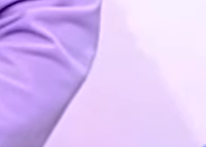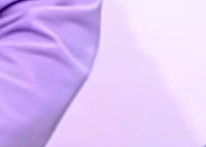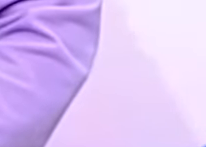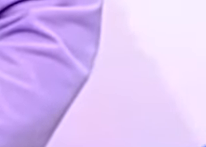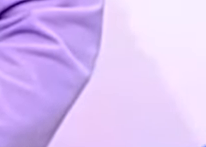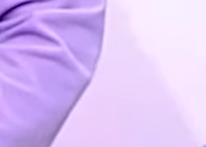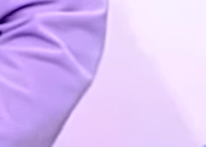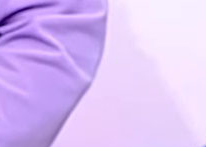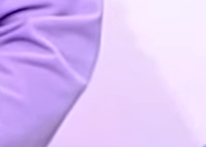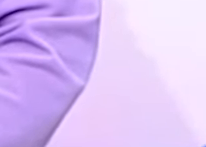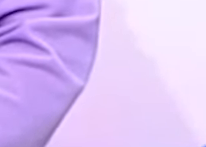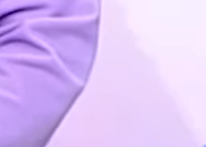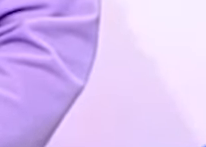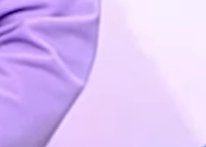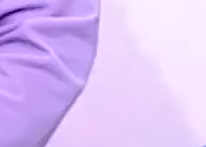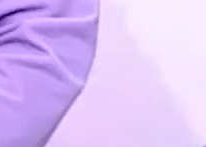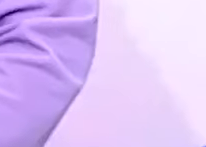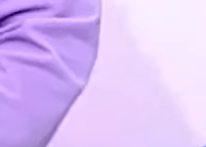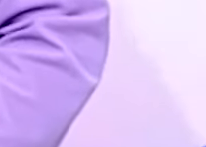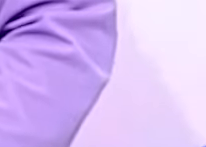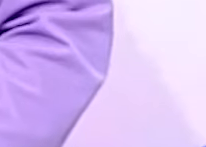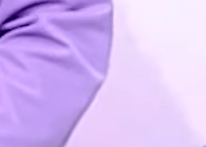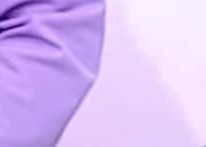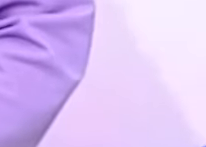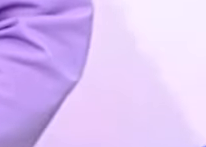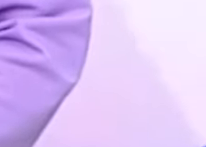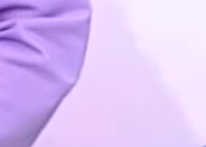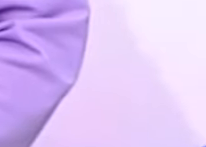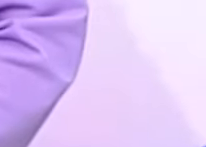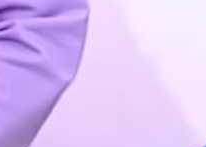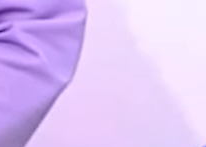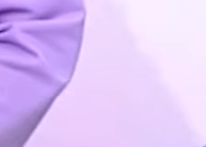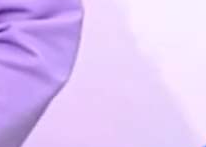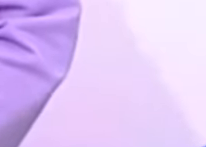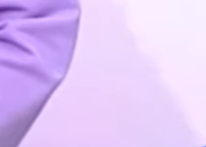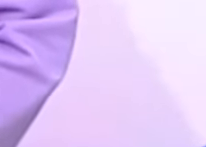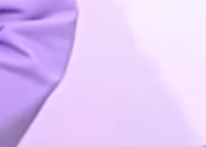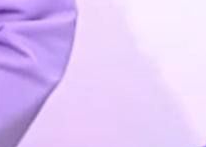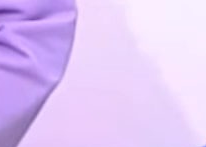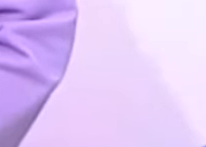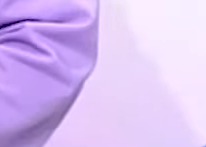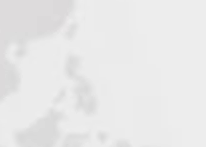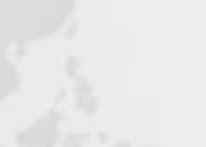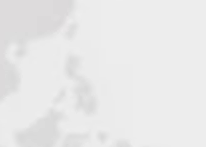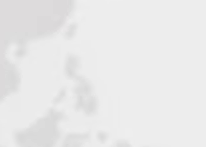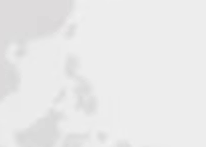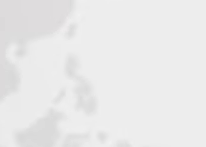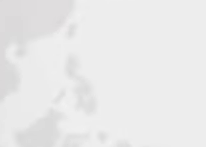Mag-subscribe na sa GMA Integrated News sa YouTube at tumutok sa Unang Balita.